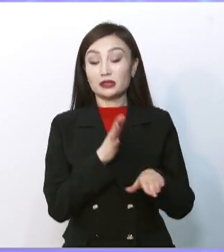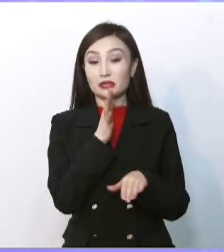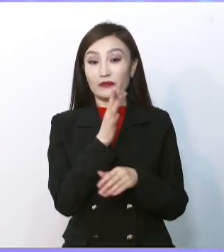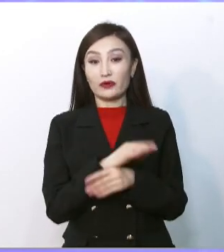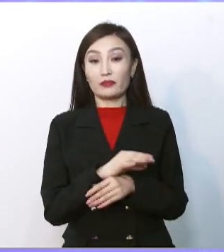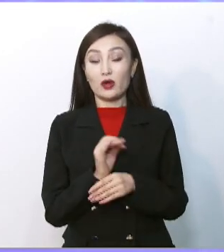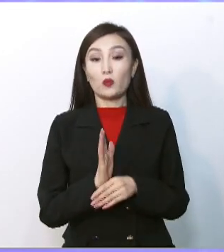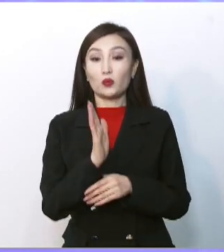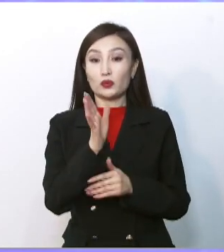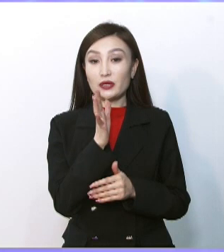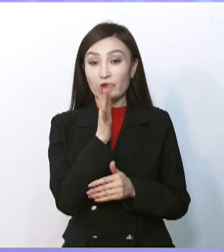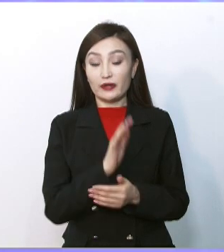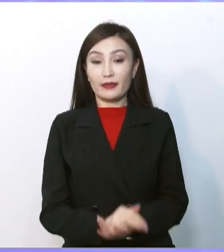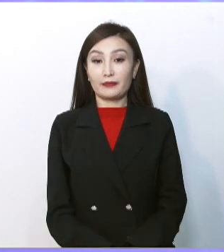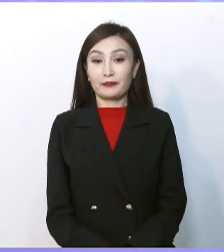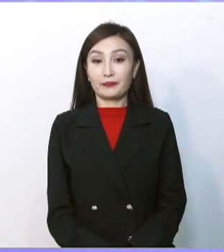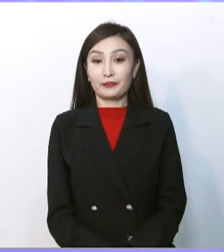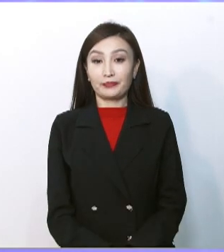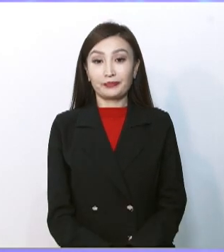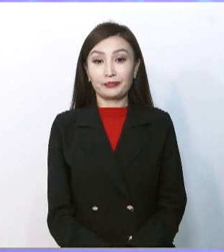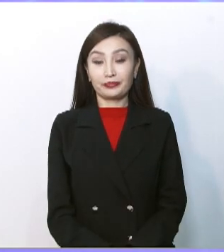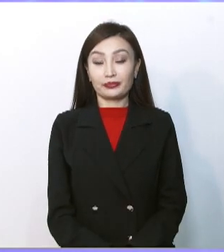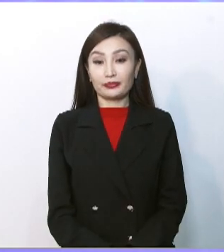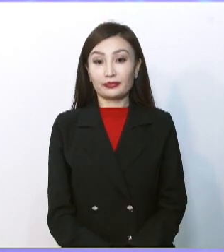время, будущее время.